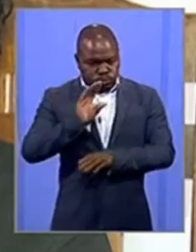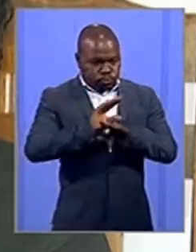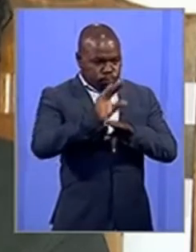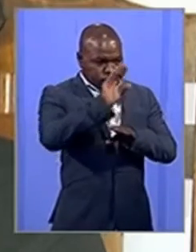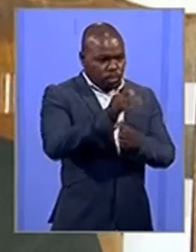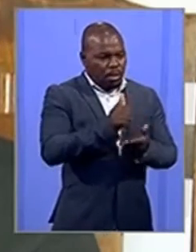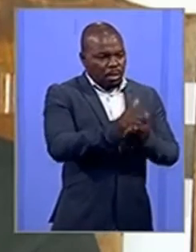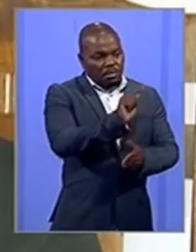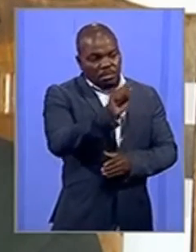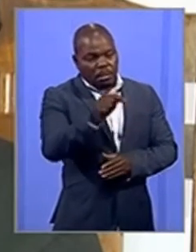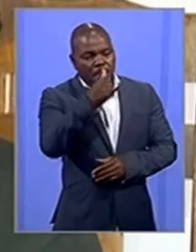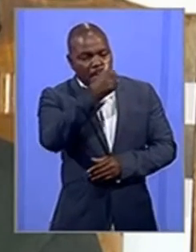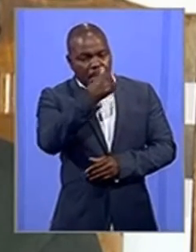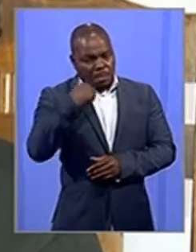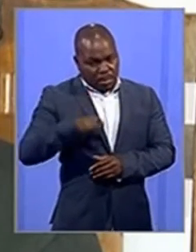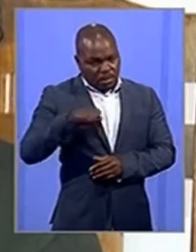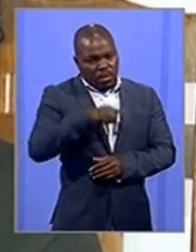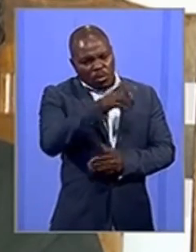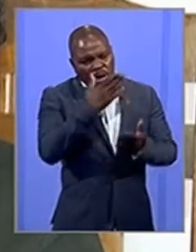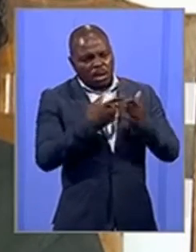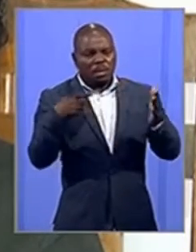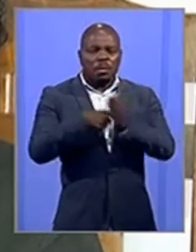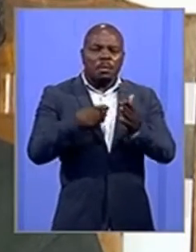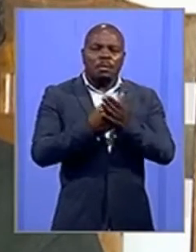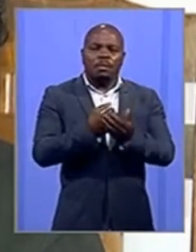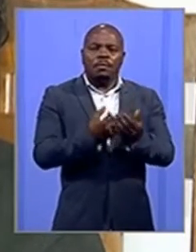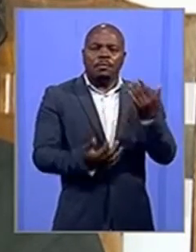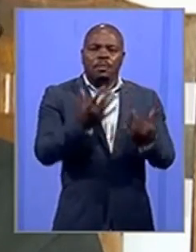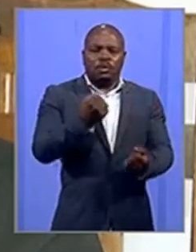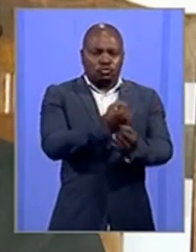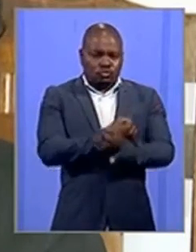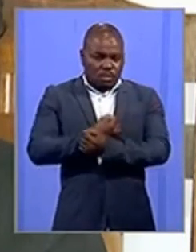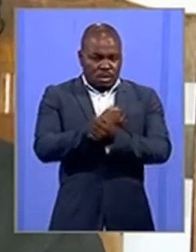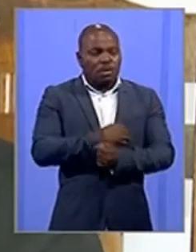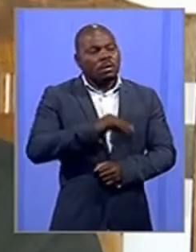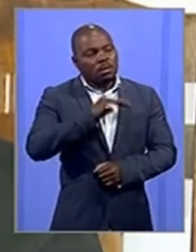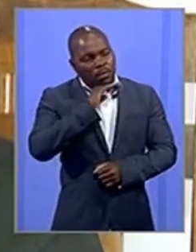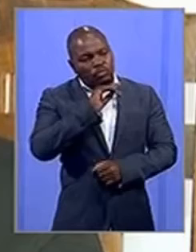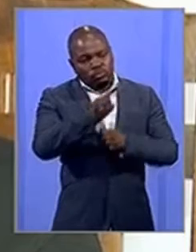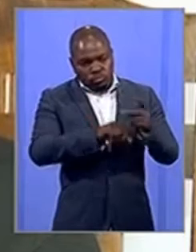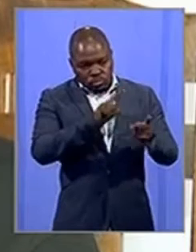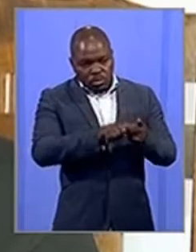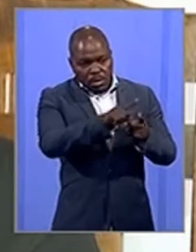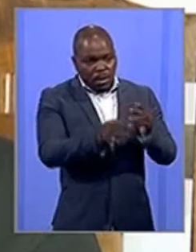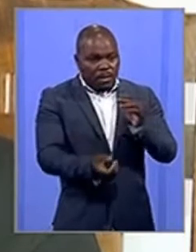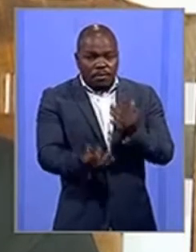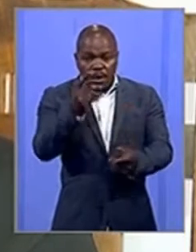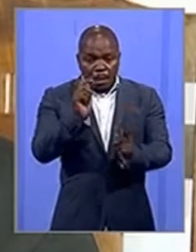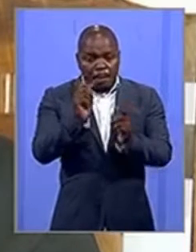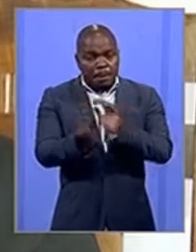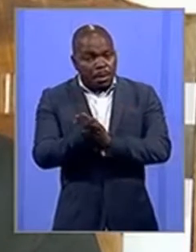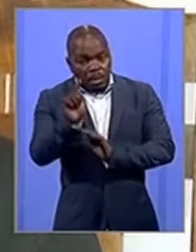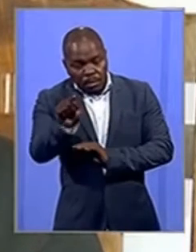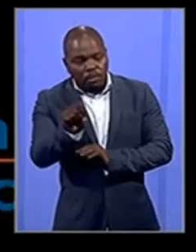gore ba kgone go reka dithraka tse di lekaneng go ka arabela ko melelo